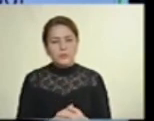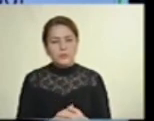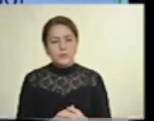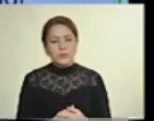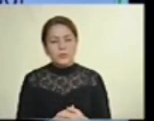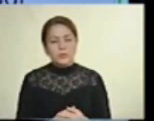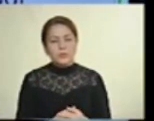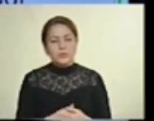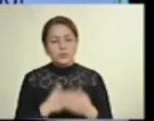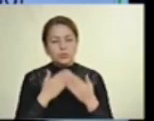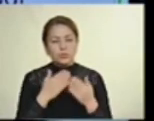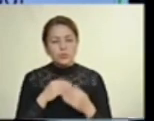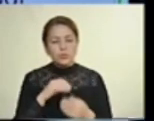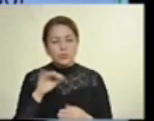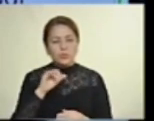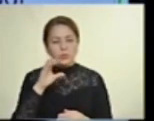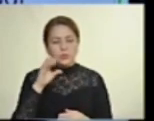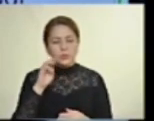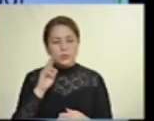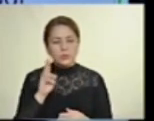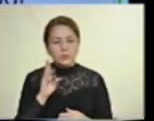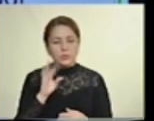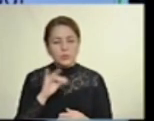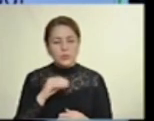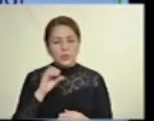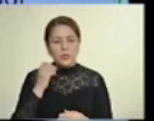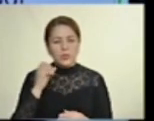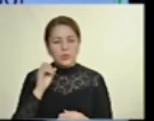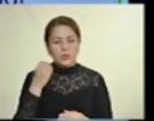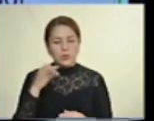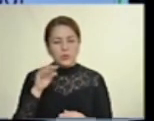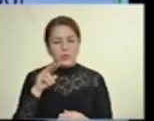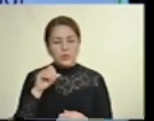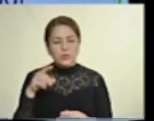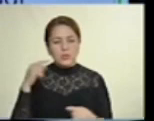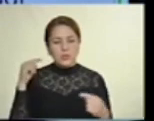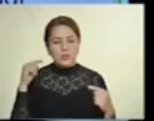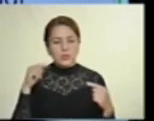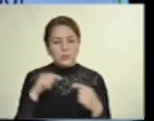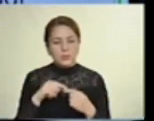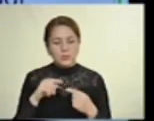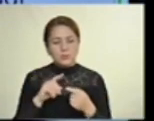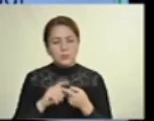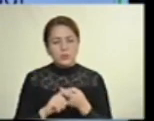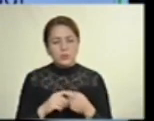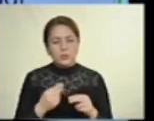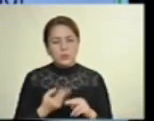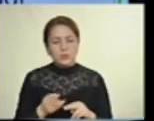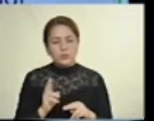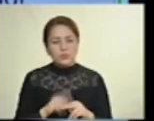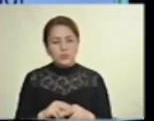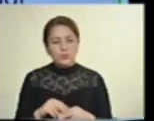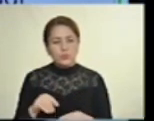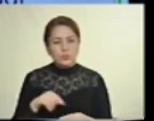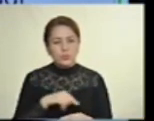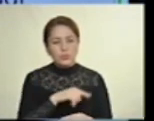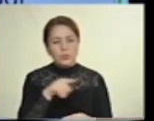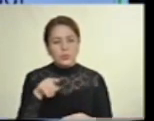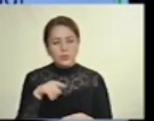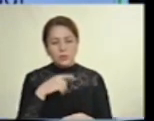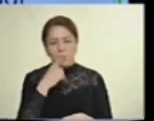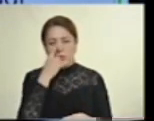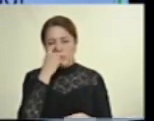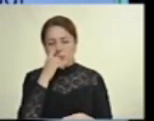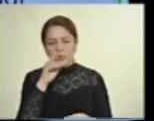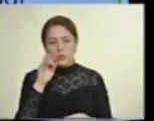Mana shu ustki yoylar qarama-qarshi o'zaro tutashishi tufayli ular umurtqa